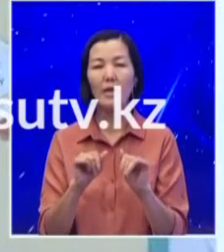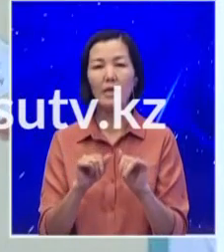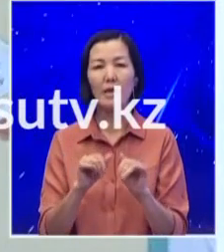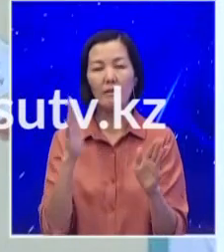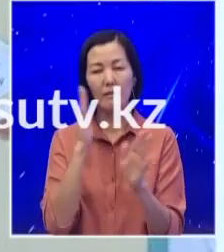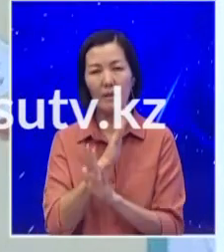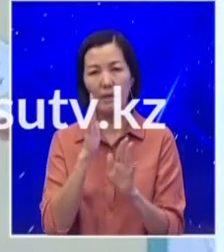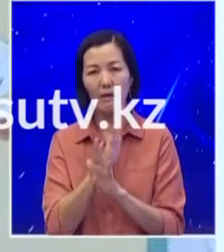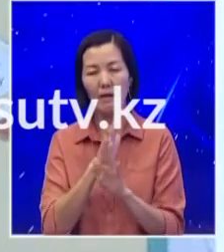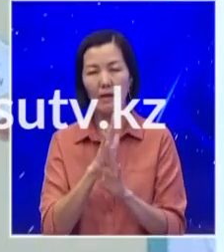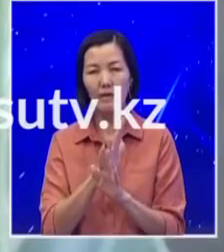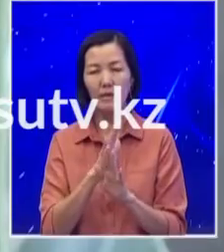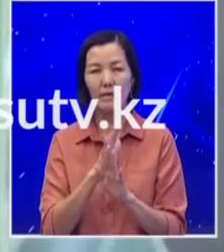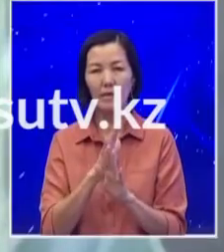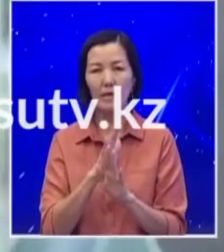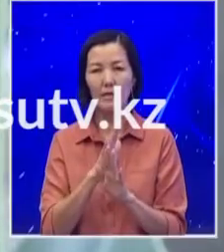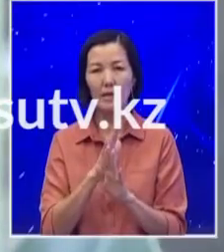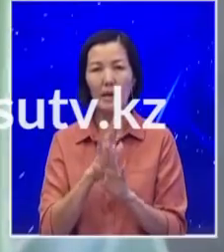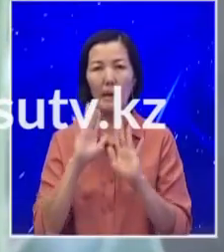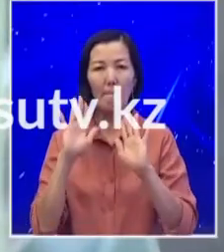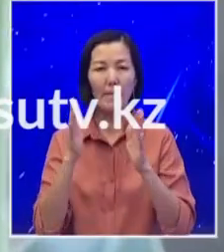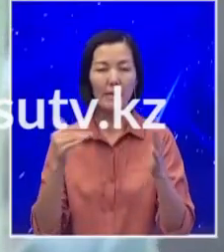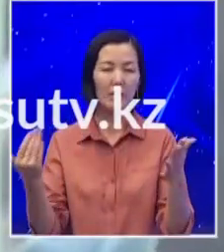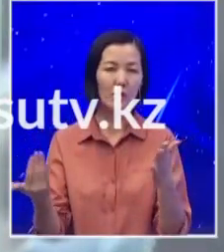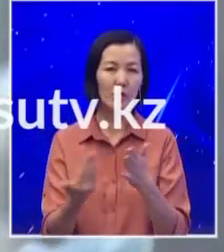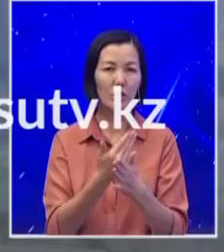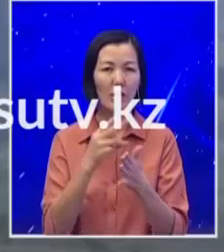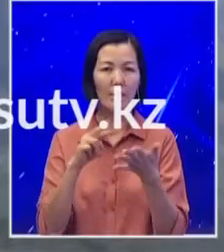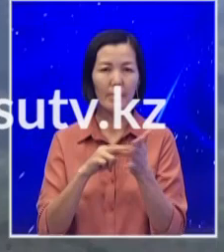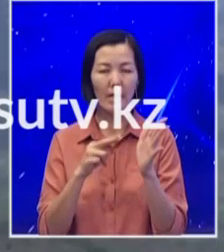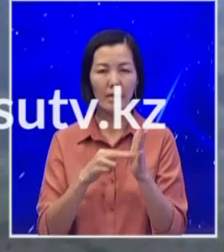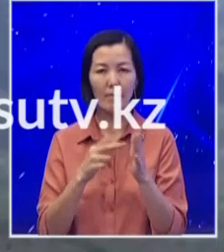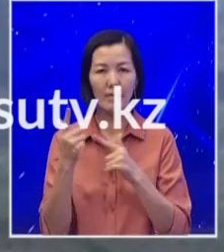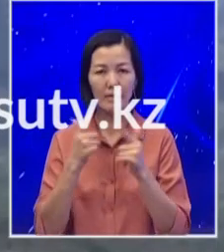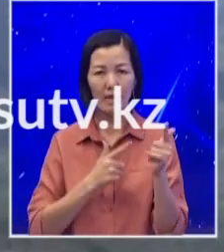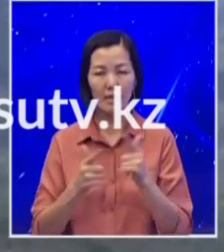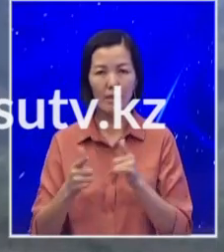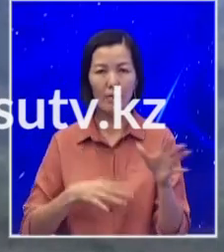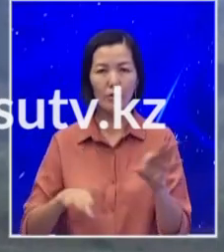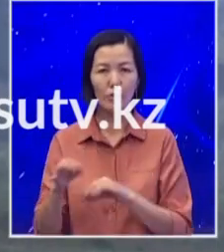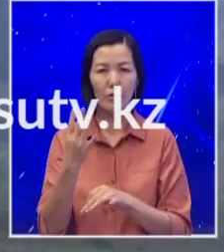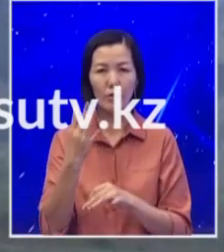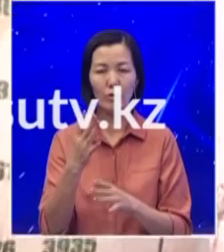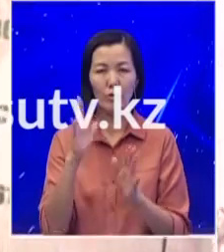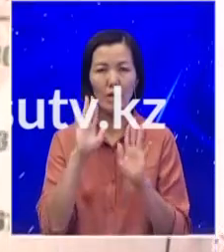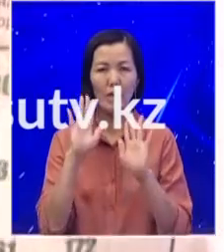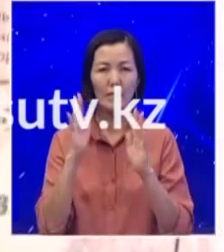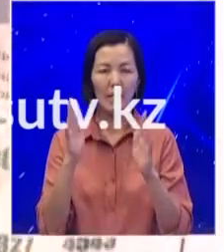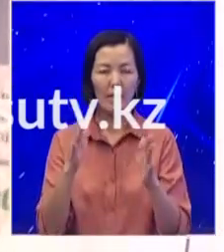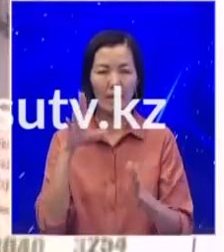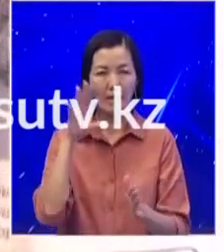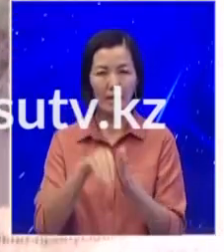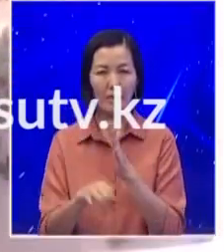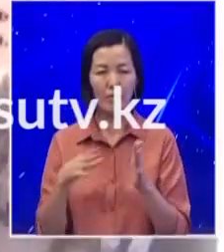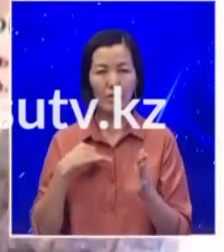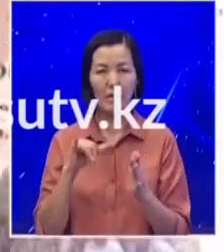паркын экологиялық туризм тұрғысынан дамытудың жаңа бағдарламасы әзірленіп жатыр. Жобаға барлығы 4 саябақ еніп отыр, оның ішінде